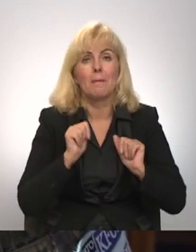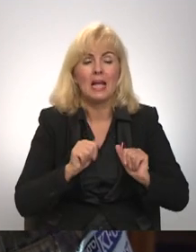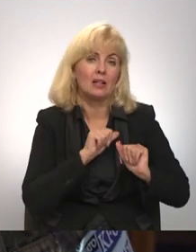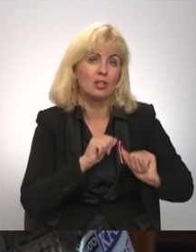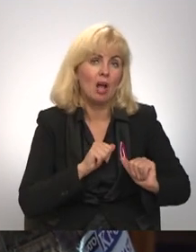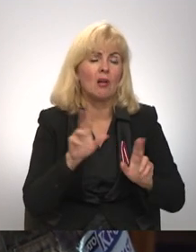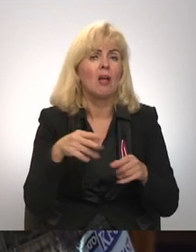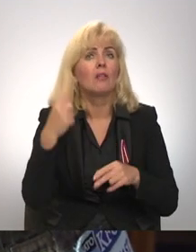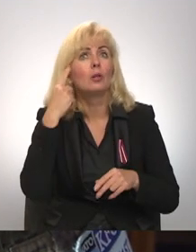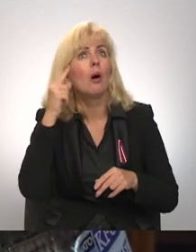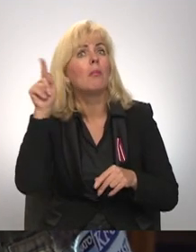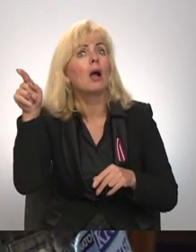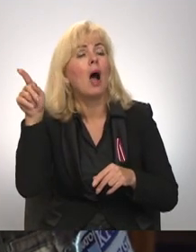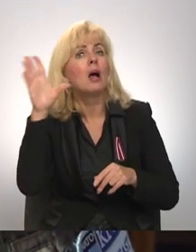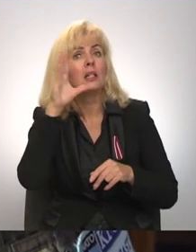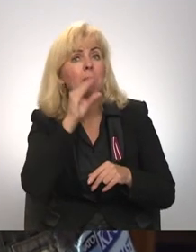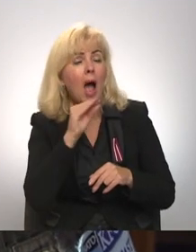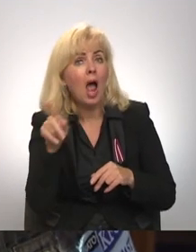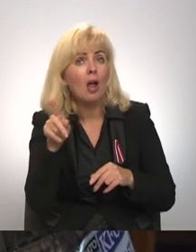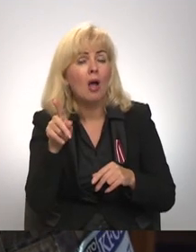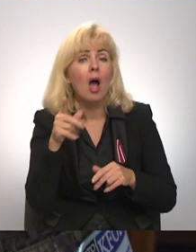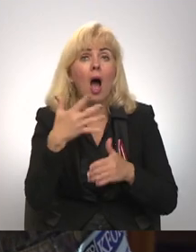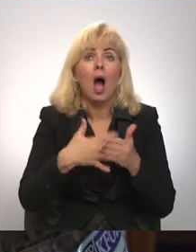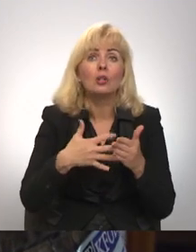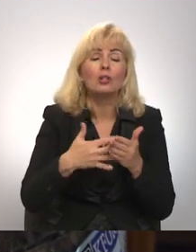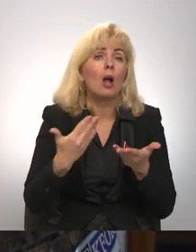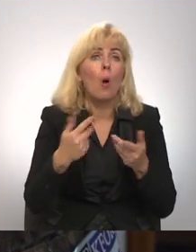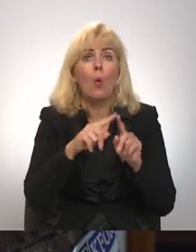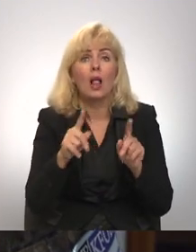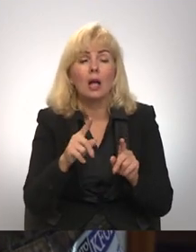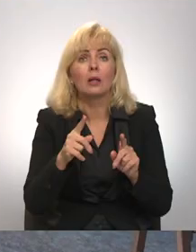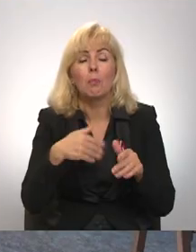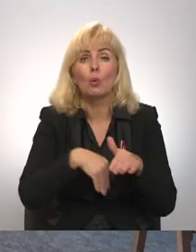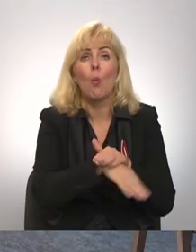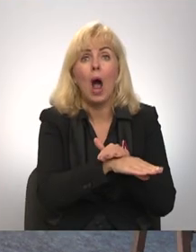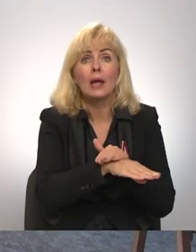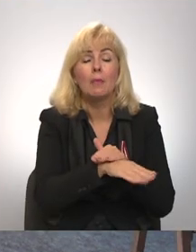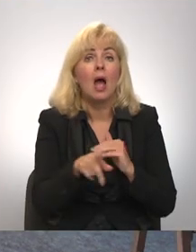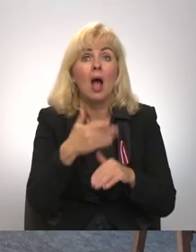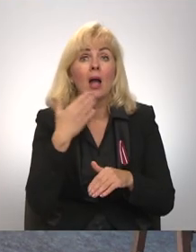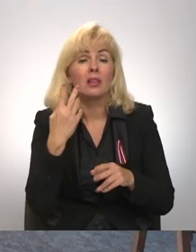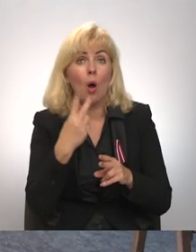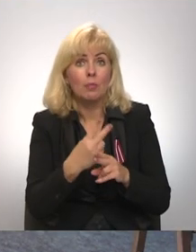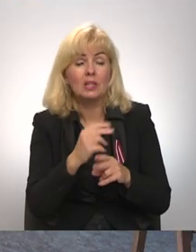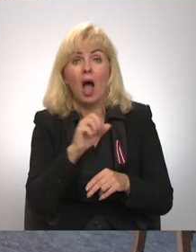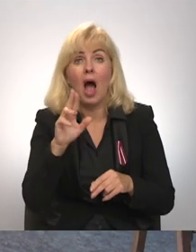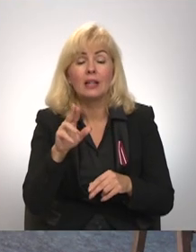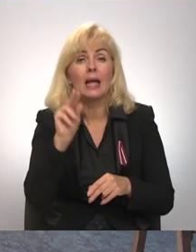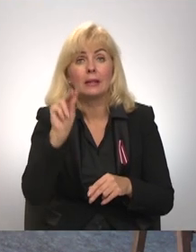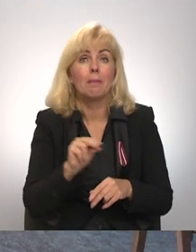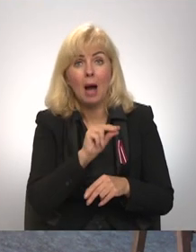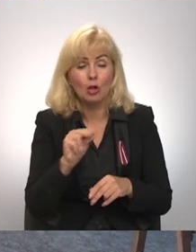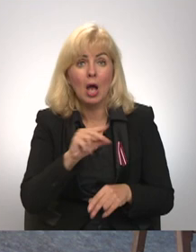Tev nav jādomā, kā tad tu spēji varbūt atrisināt kaut kādas lietas, esot prom. Tad, kad nav misijā, Anna ir